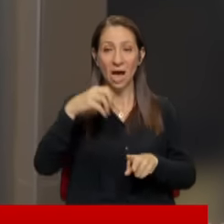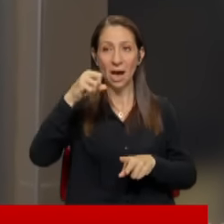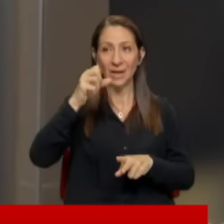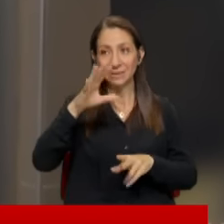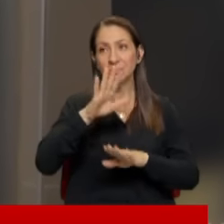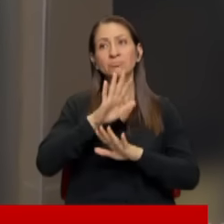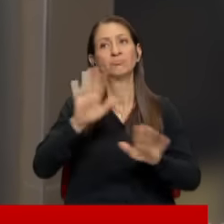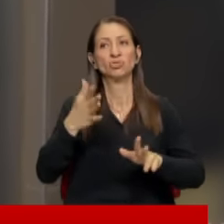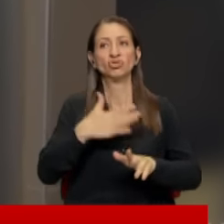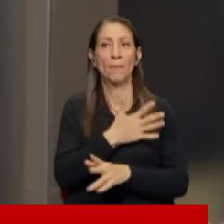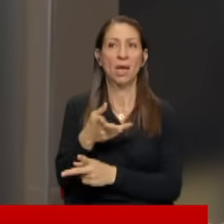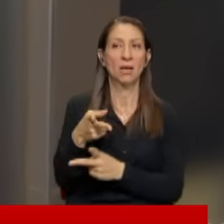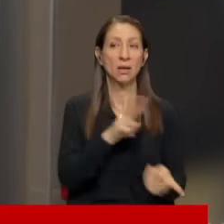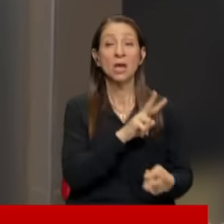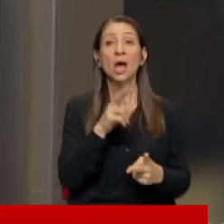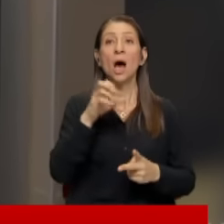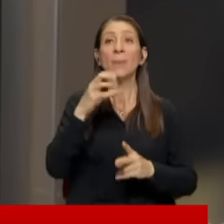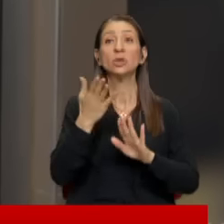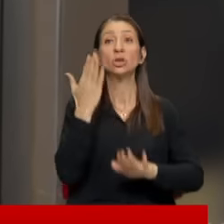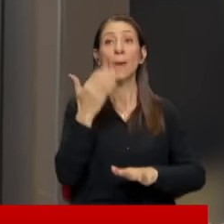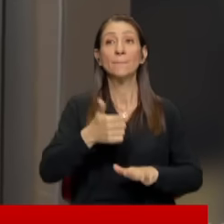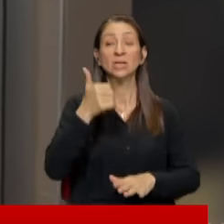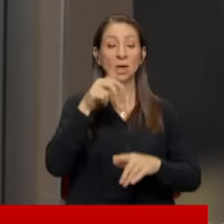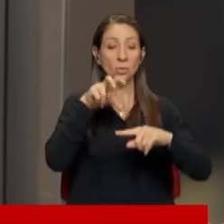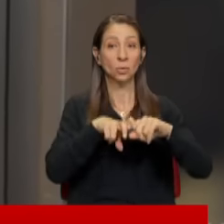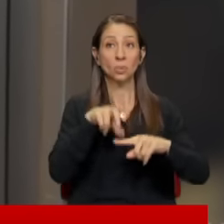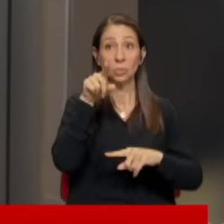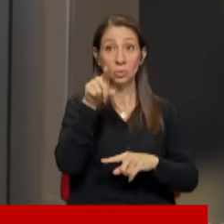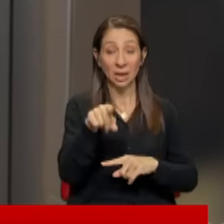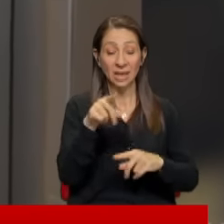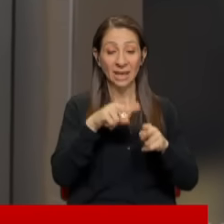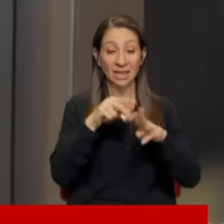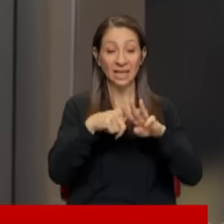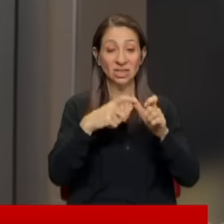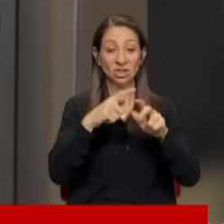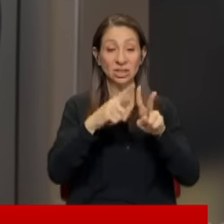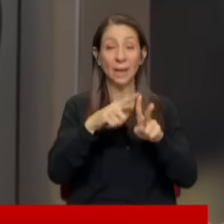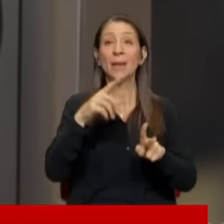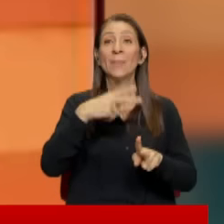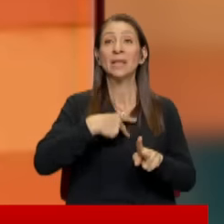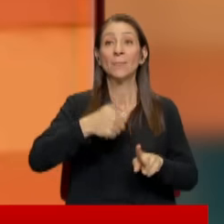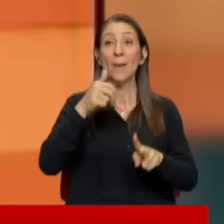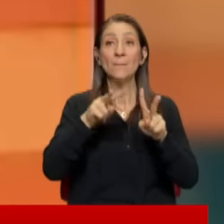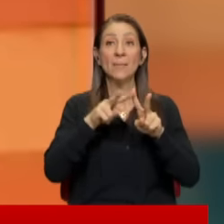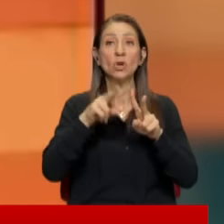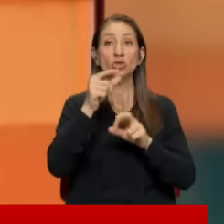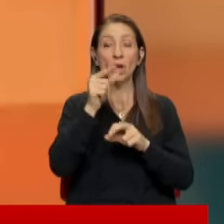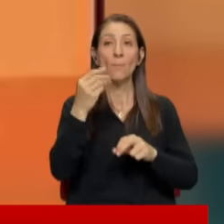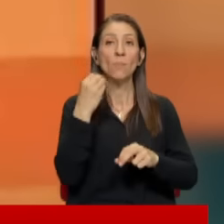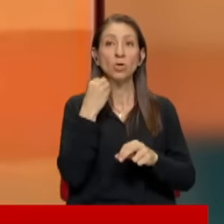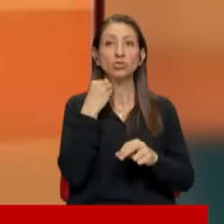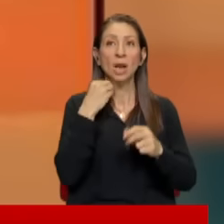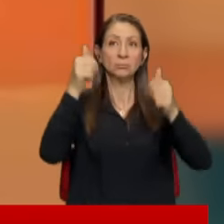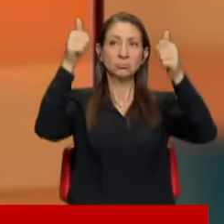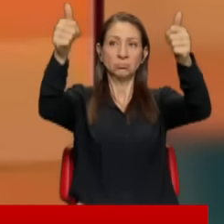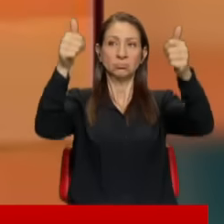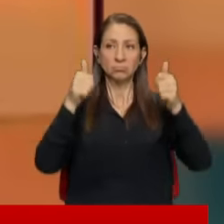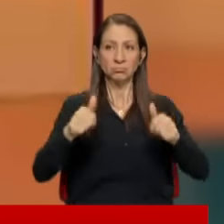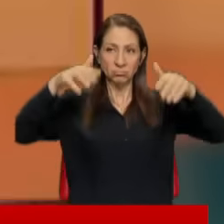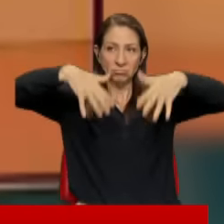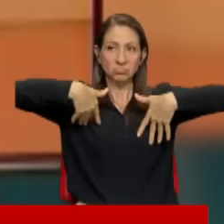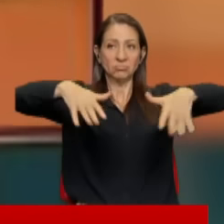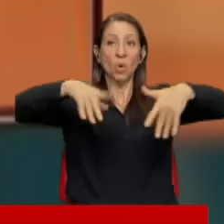Parti'den CHP'ye geçti. AK Parti'den önce de başkan koltuğunda oturan Keşan'ın yeni belediye başkanı Mehmet Özcan borçları astı belediye